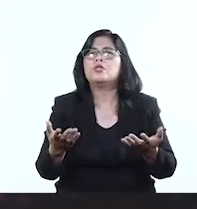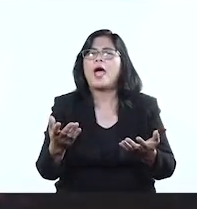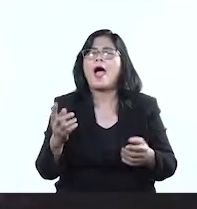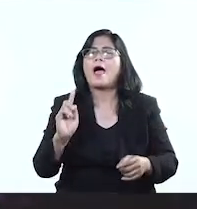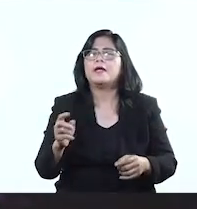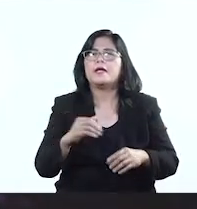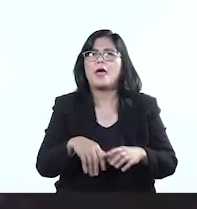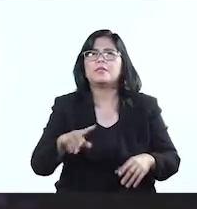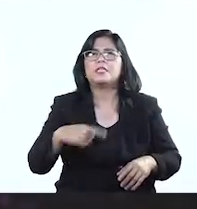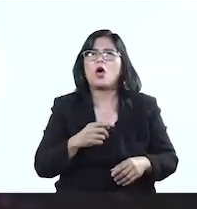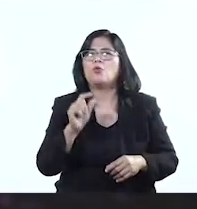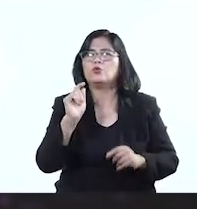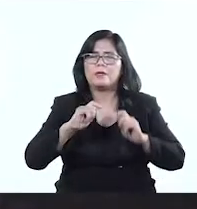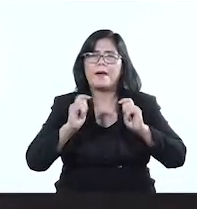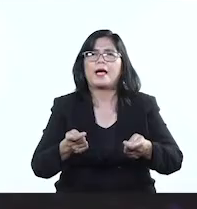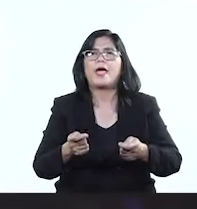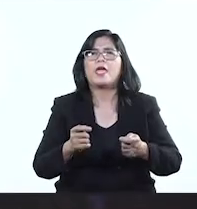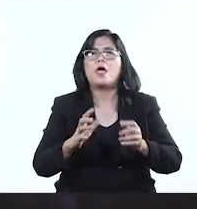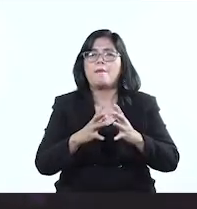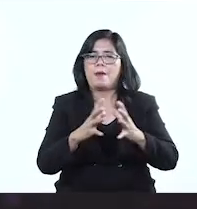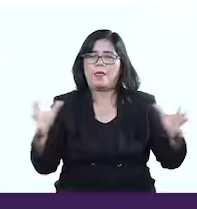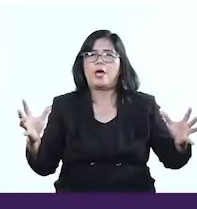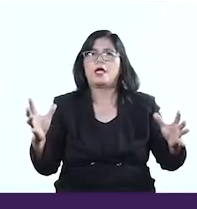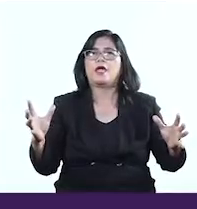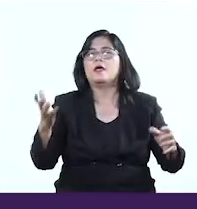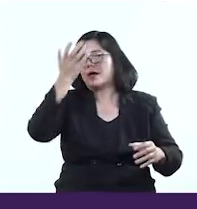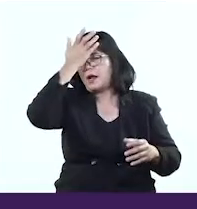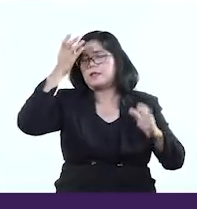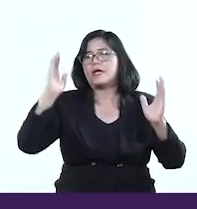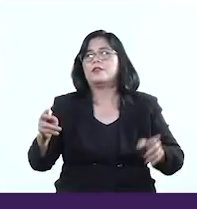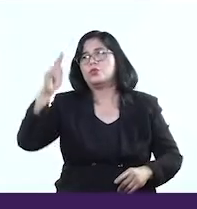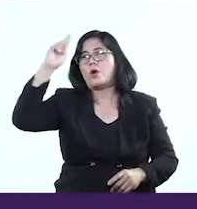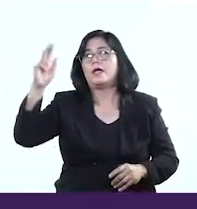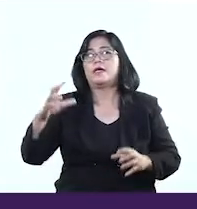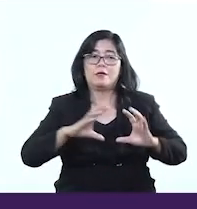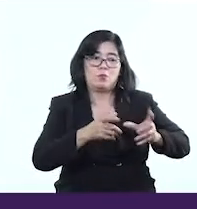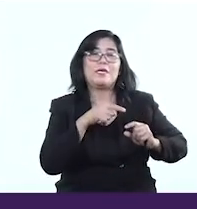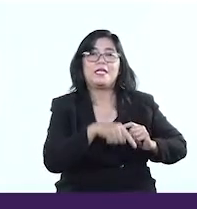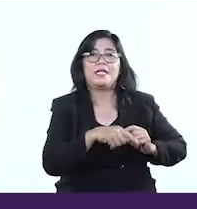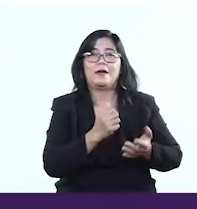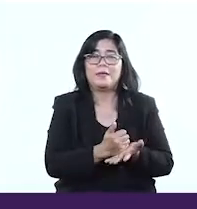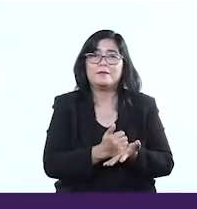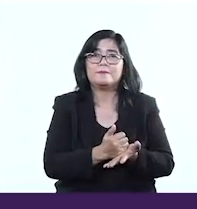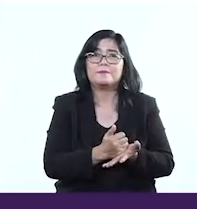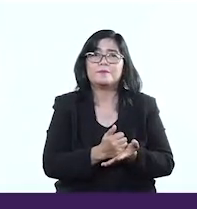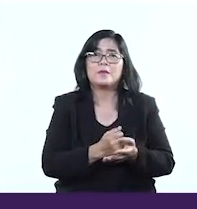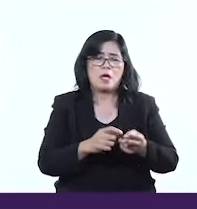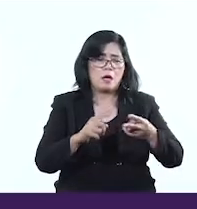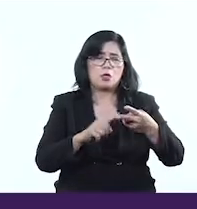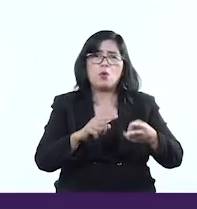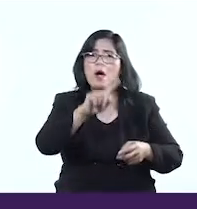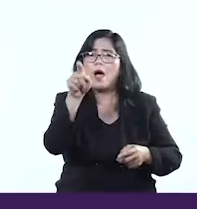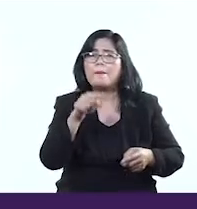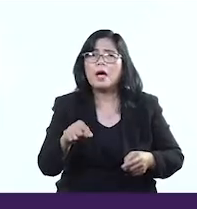meluaskan kerajaan Ali muka bumi sejak katakan Ramen yang kedua Hai Apa yang disebut murni di hadapan Allah apa kamu murni juga